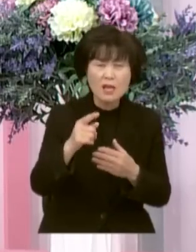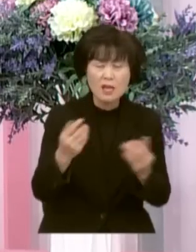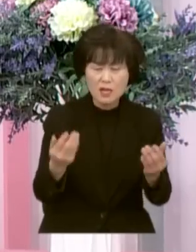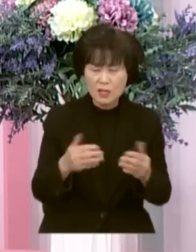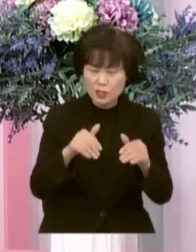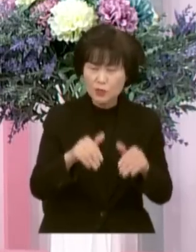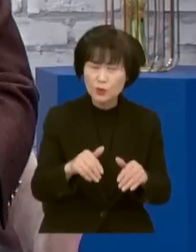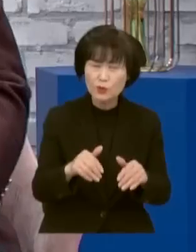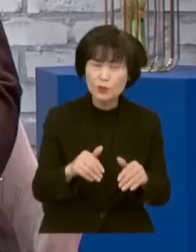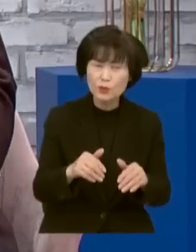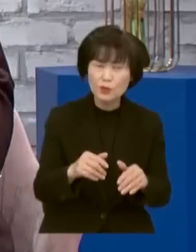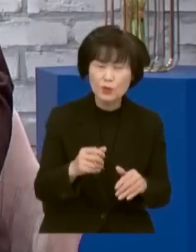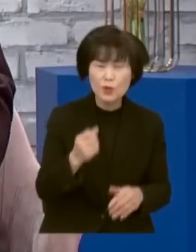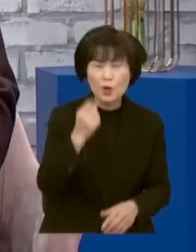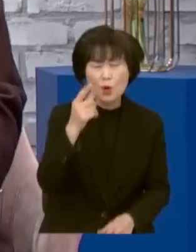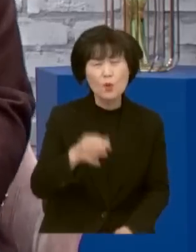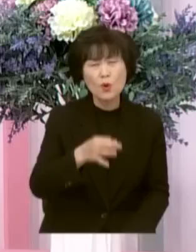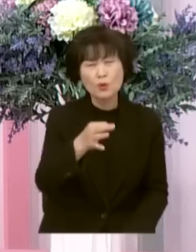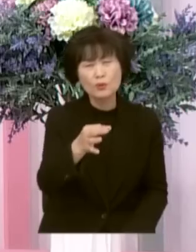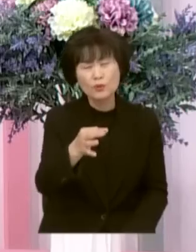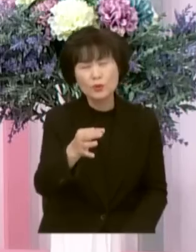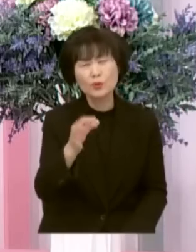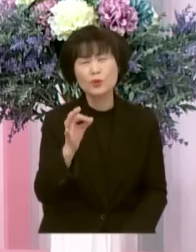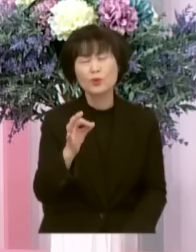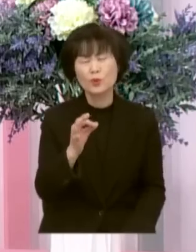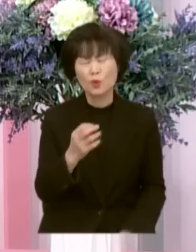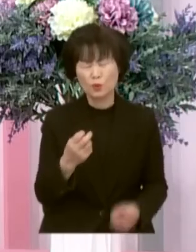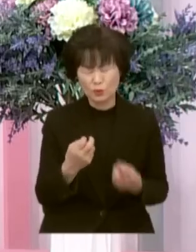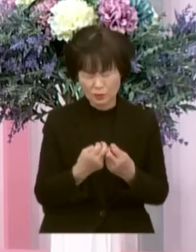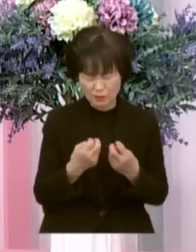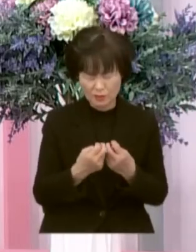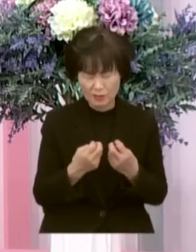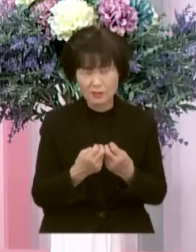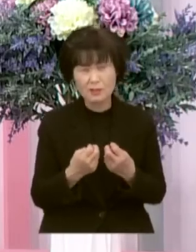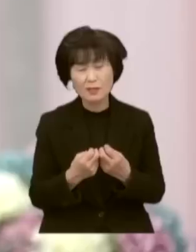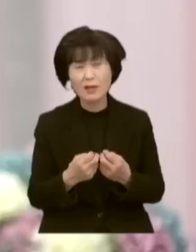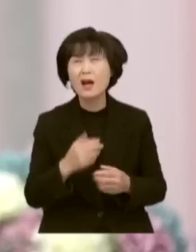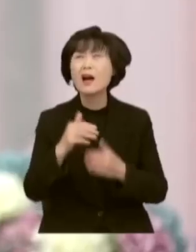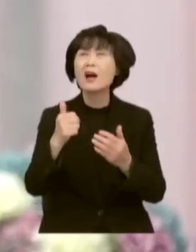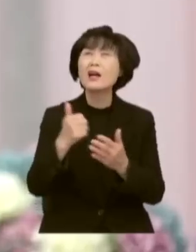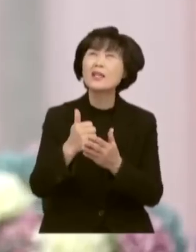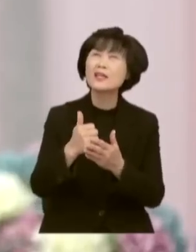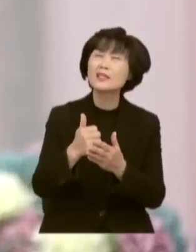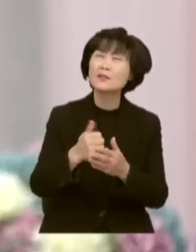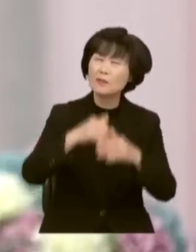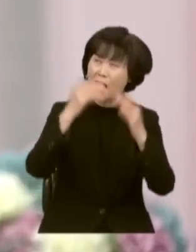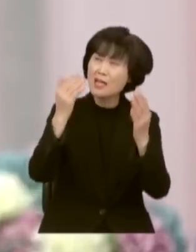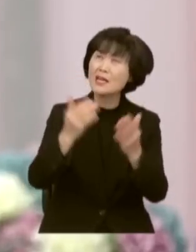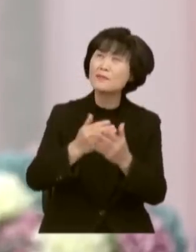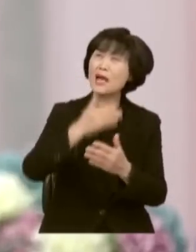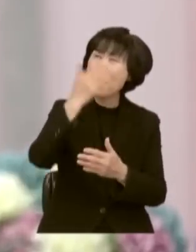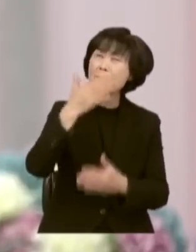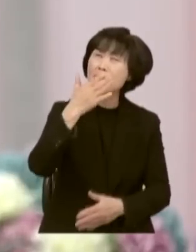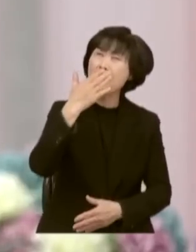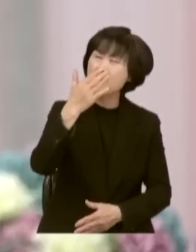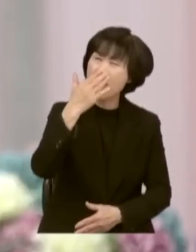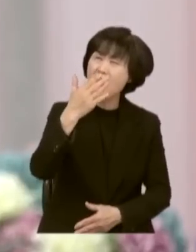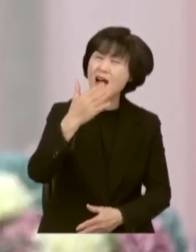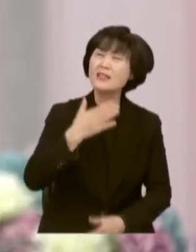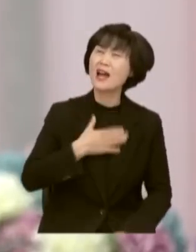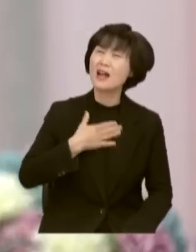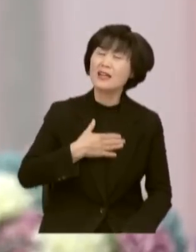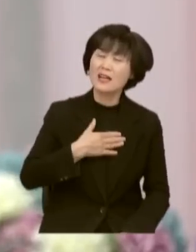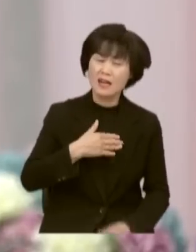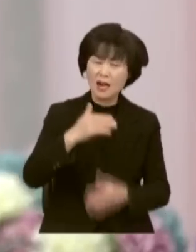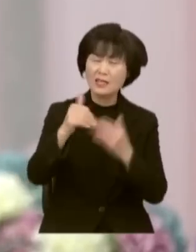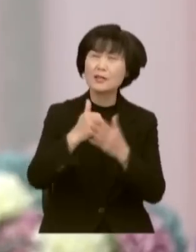되는 돈인데. 직원들. 하나님 이거 어떡해요. 하나님 전지전능한 것도 알아요. 하나님